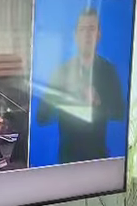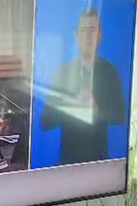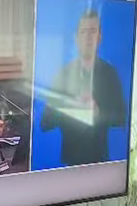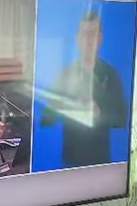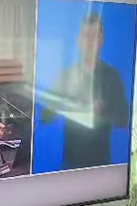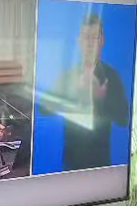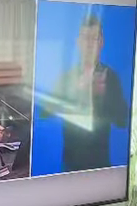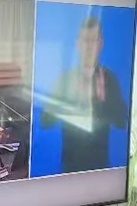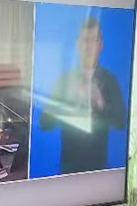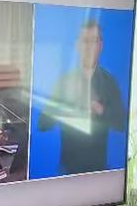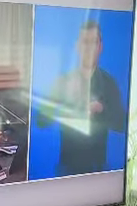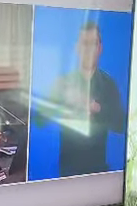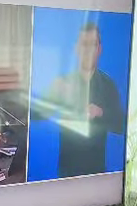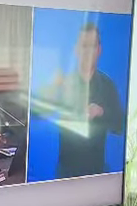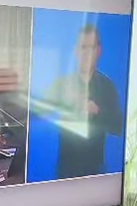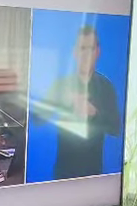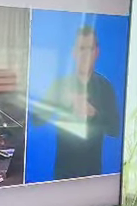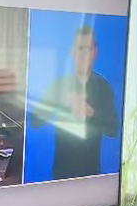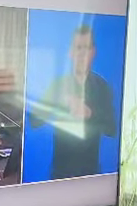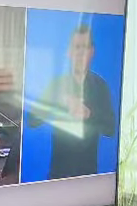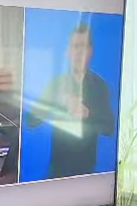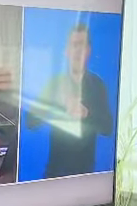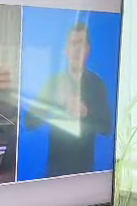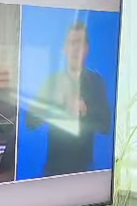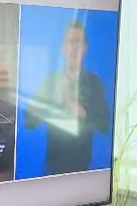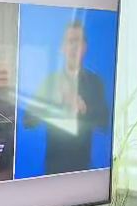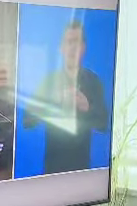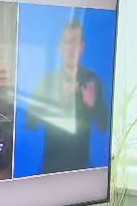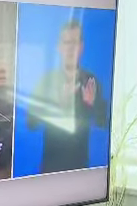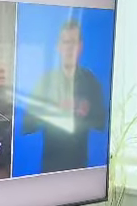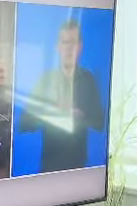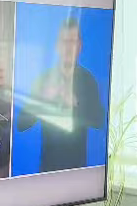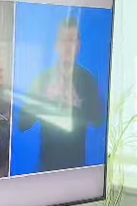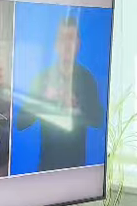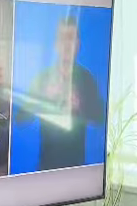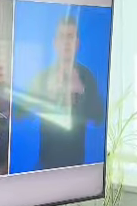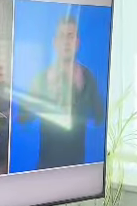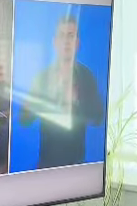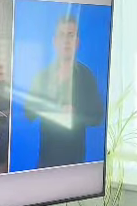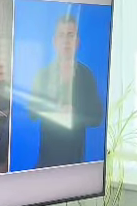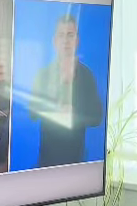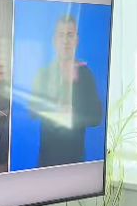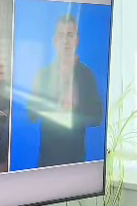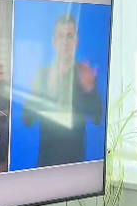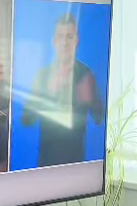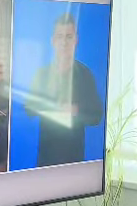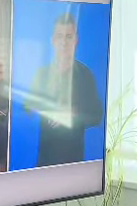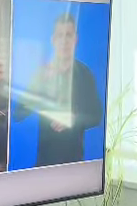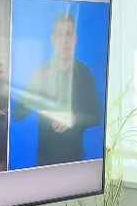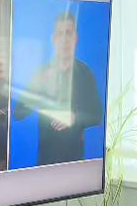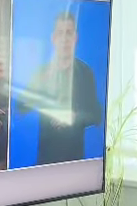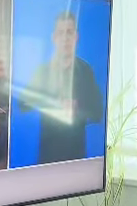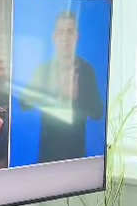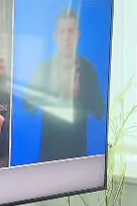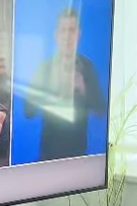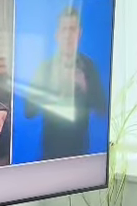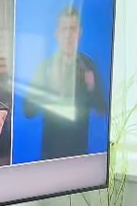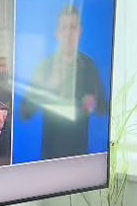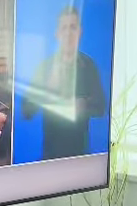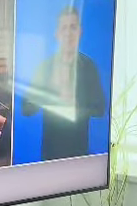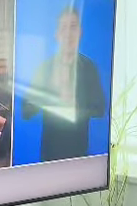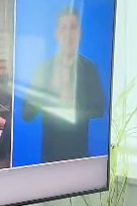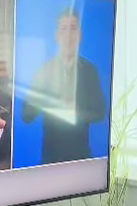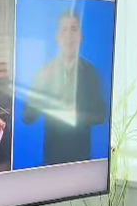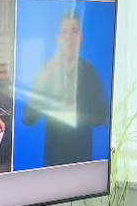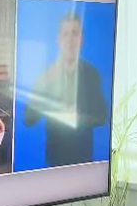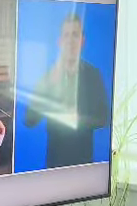projekta planira se zapošljavanje koje će se odvijati postupno i obuhvati će 129 zaposlenika u prvom razdoblju rada, a taj će